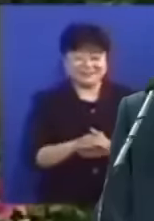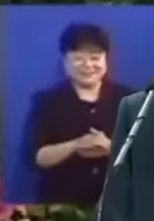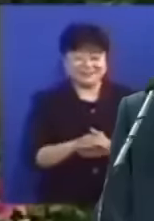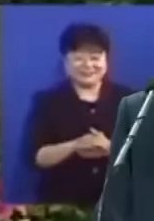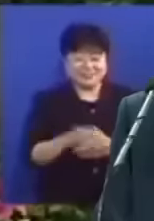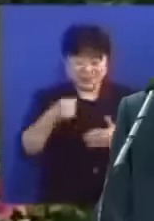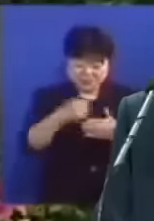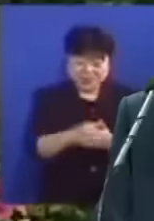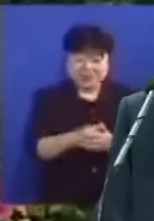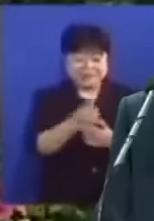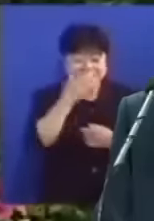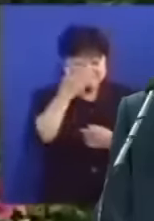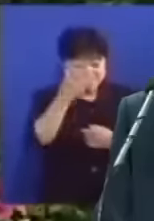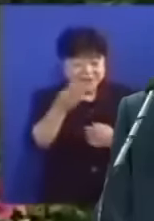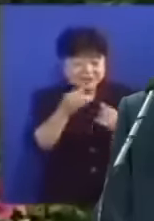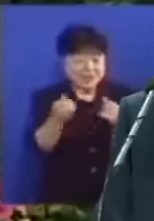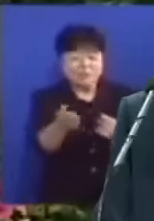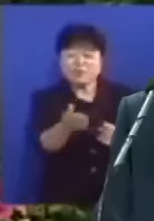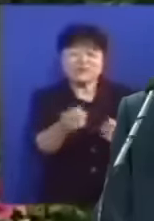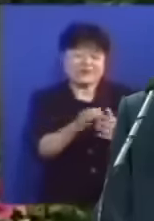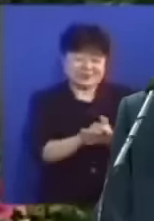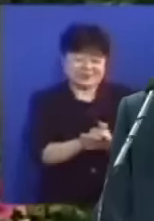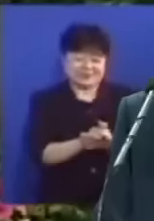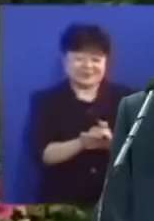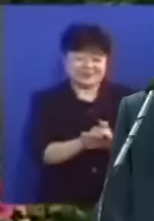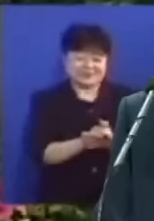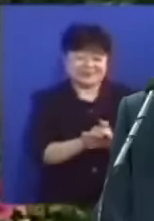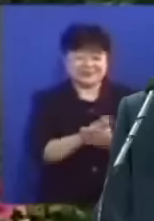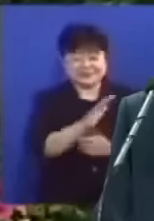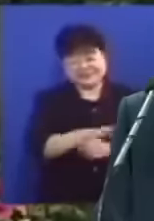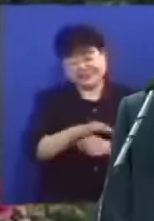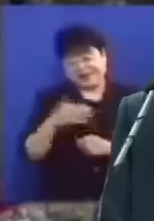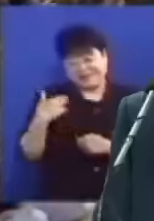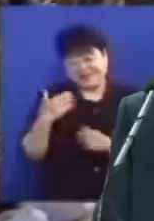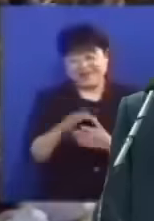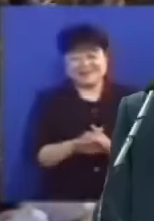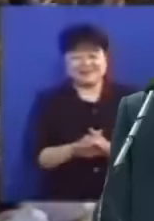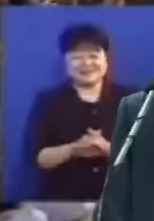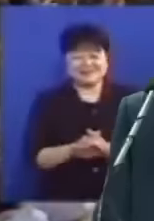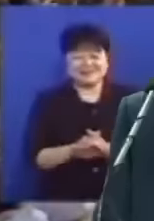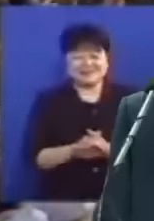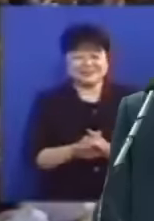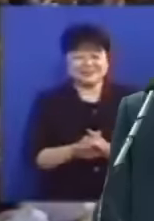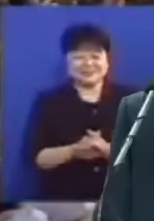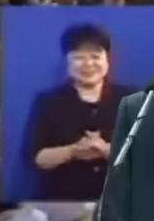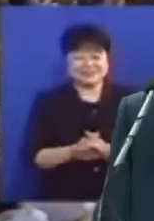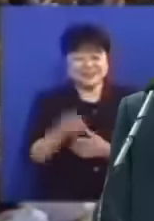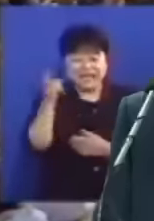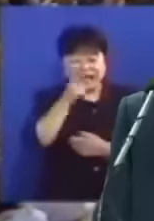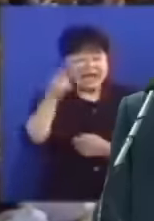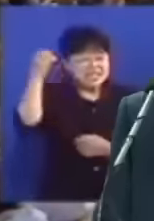그렇게 용감하게 할 수 있는 사람이 없기 때문에 모르겠습니다. 좌우간 악령은